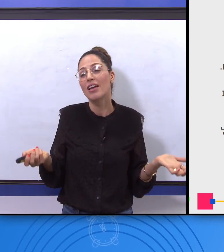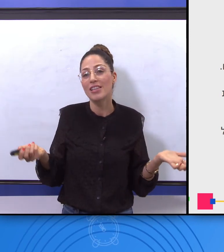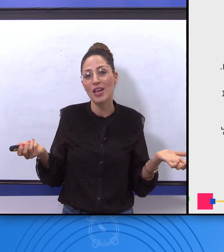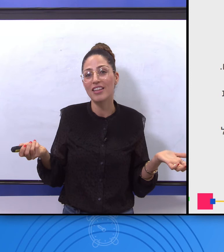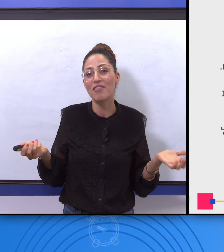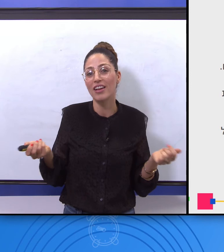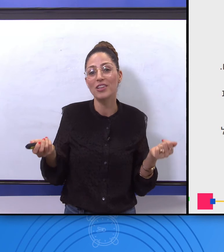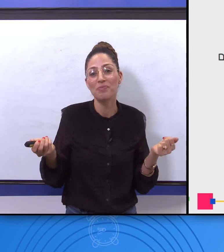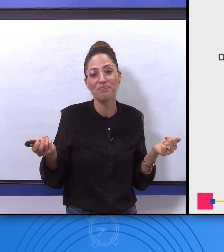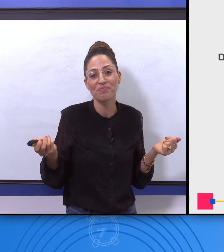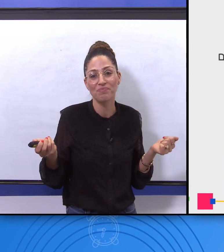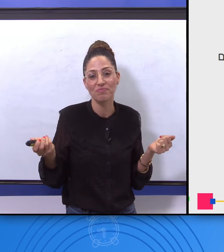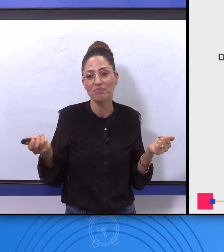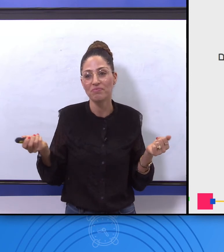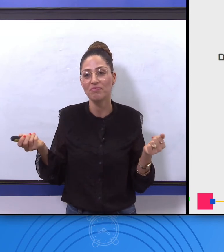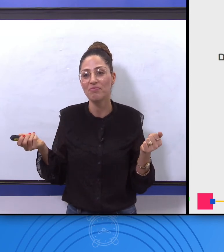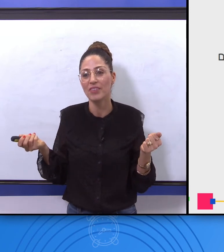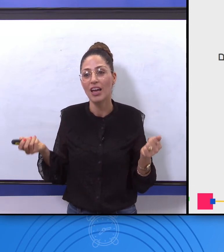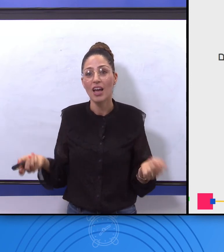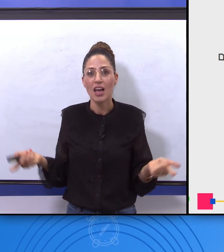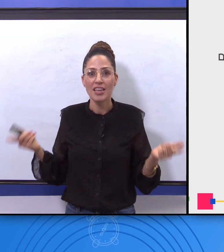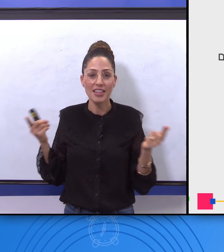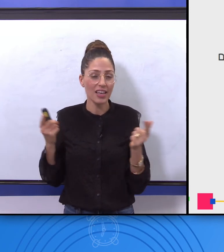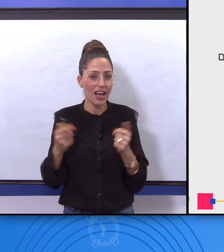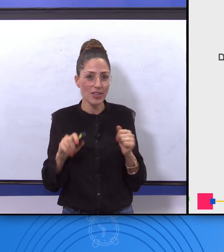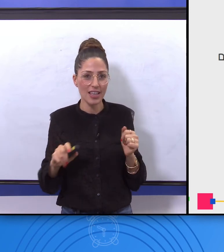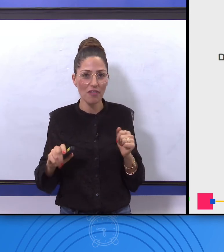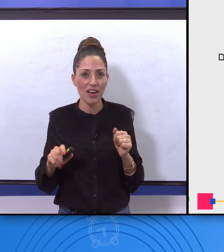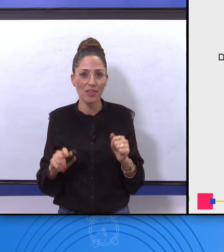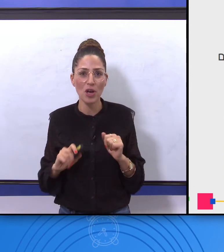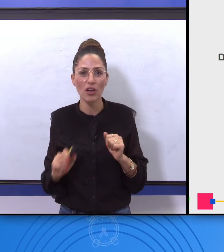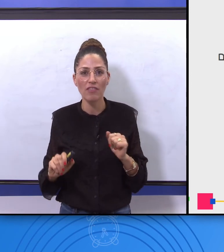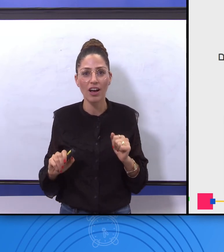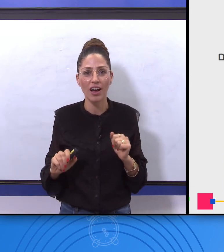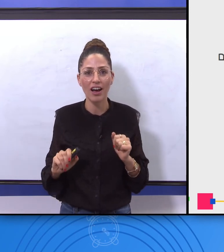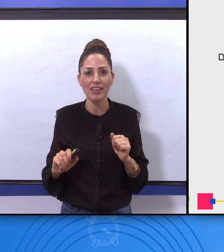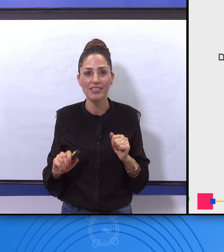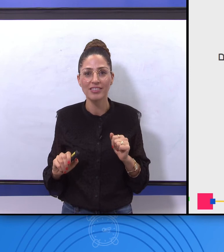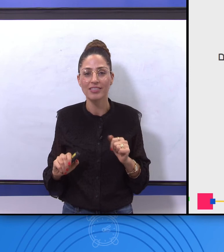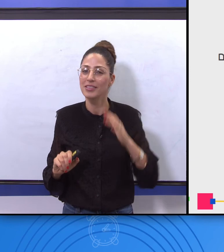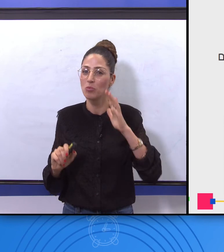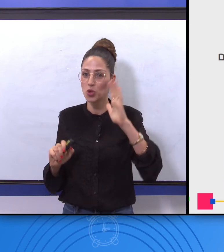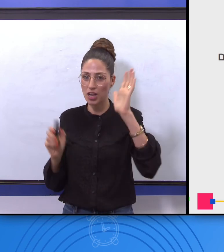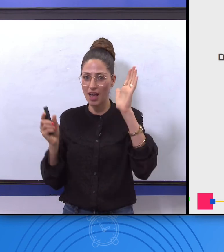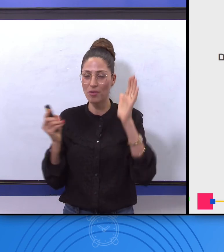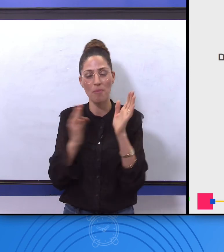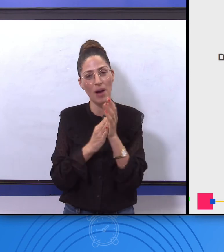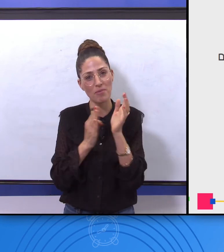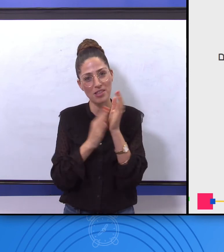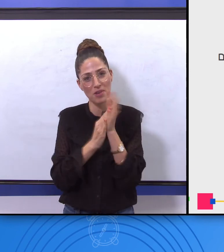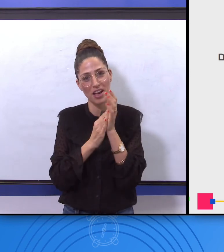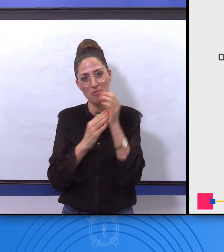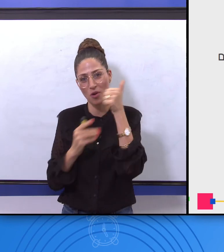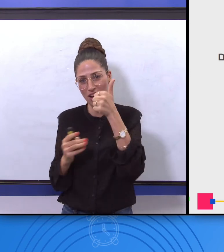חדשים. זה הטבע, ילדים. יצירה נוספת. מי עוקב אחריי? מושלם,